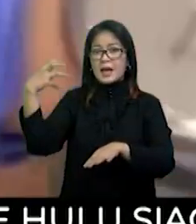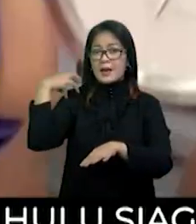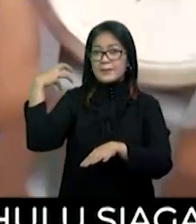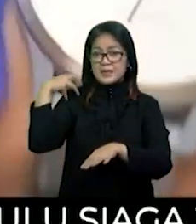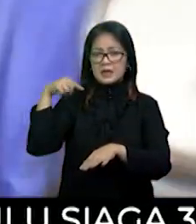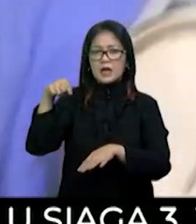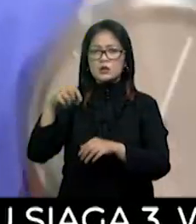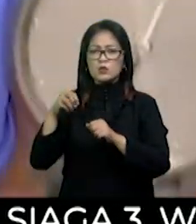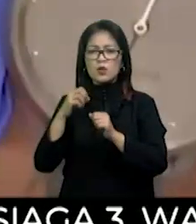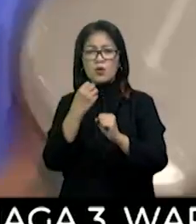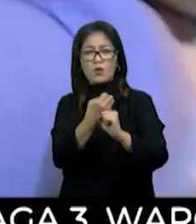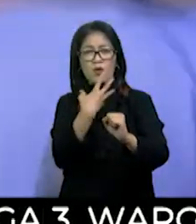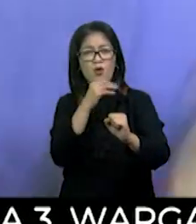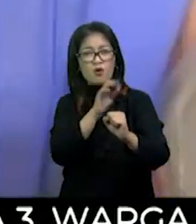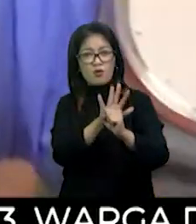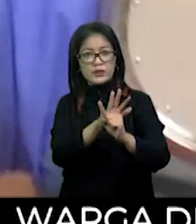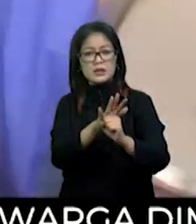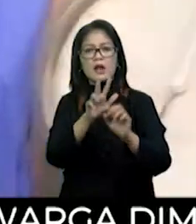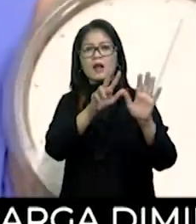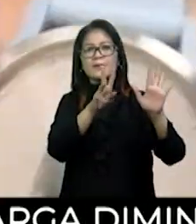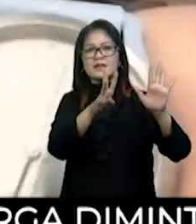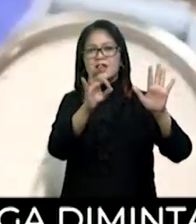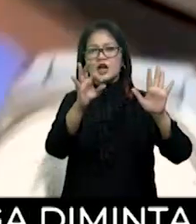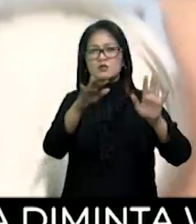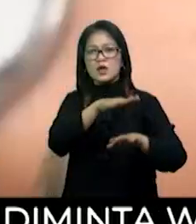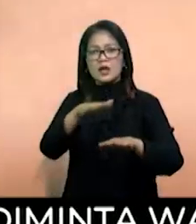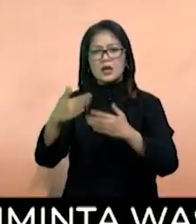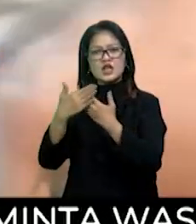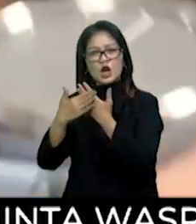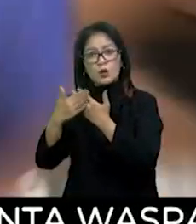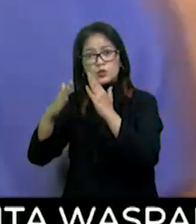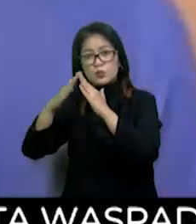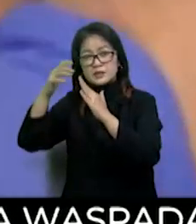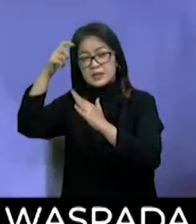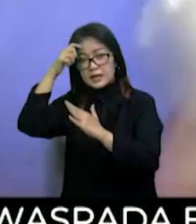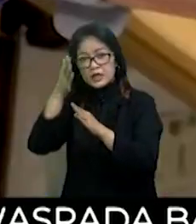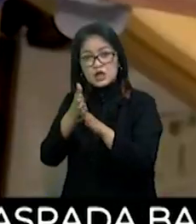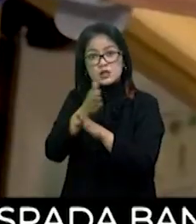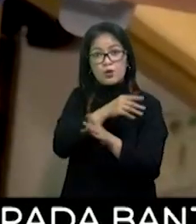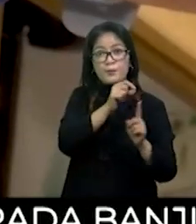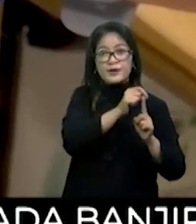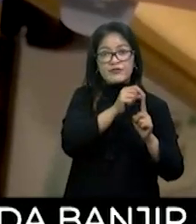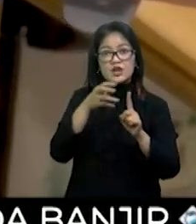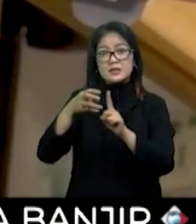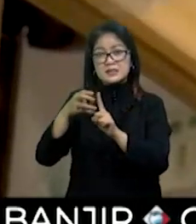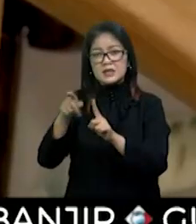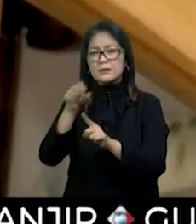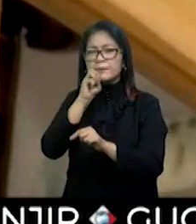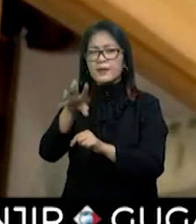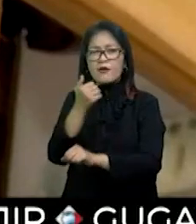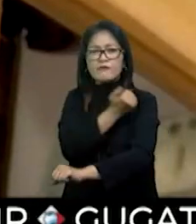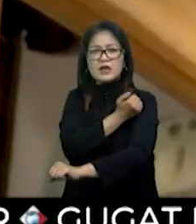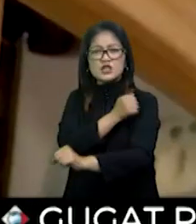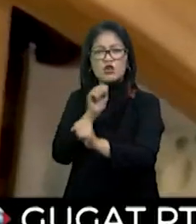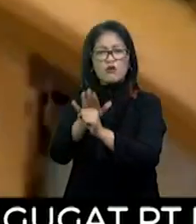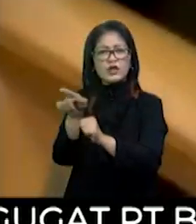mana 8.300 anak dirawat di rumah sakit. Sementara sebelumnya Pfizer BioNTech menyebutkan vaksin COVID-19